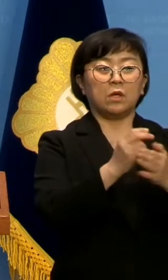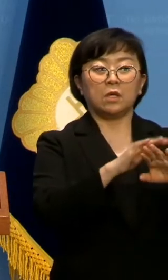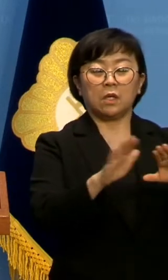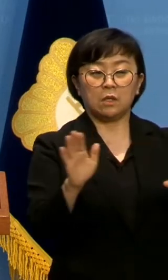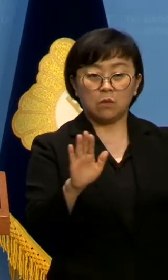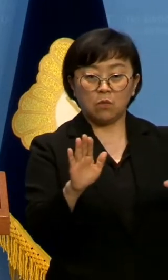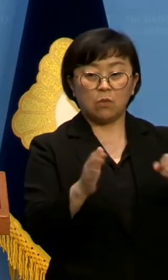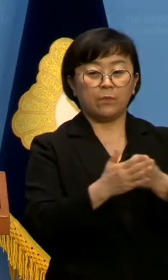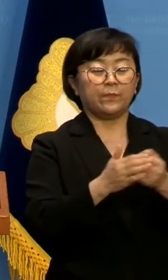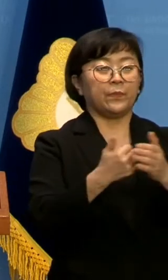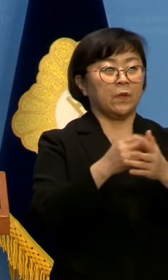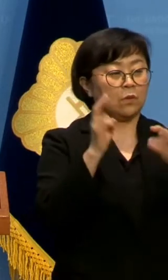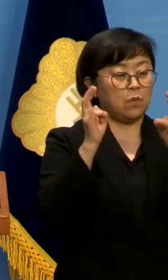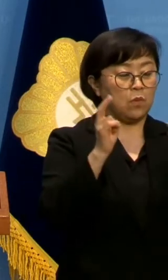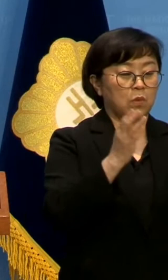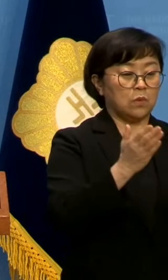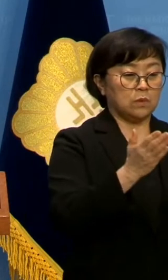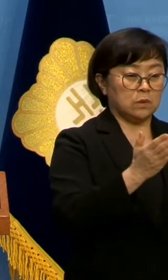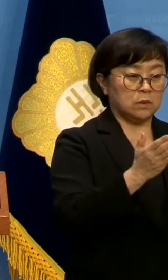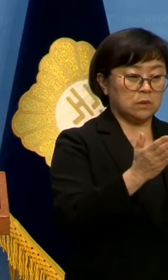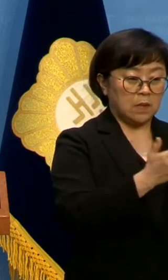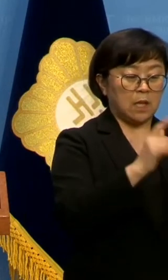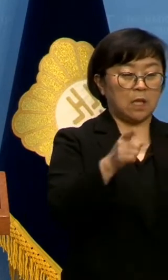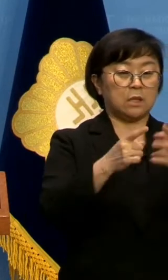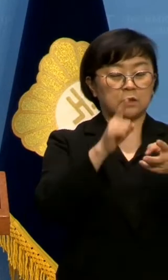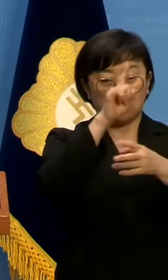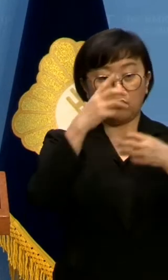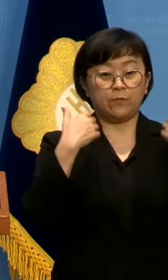아니라 노사정 대화로 풀어나가겠습니다.